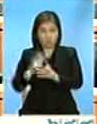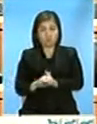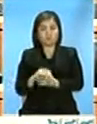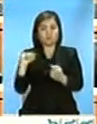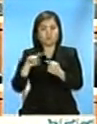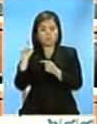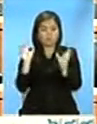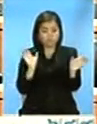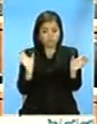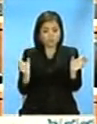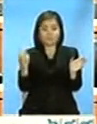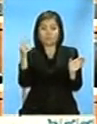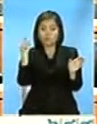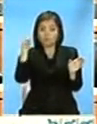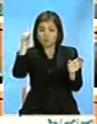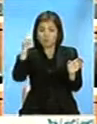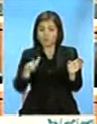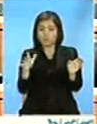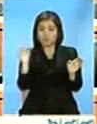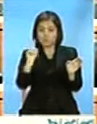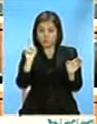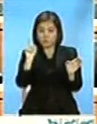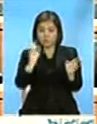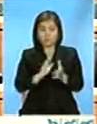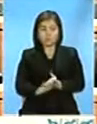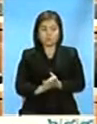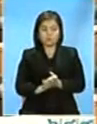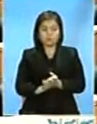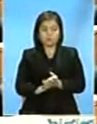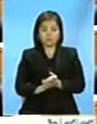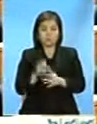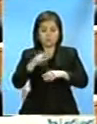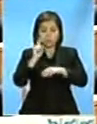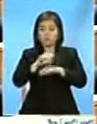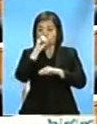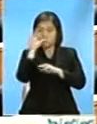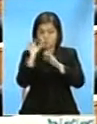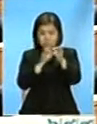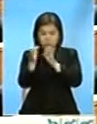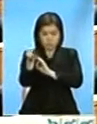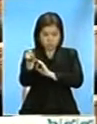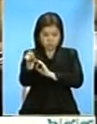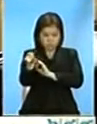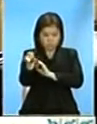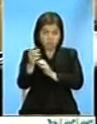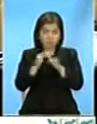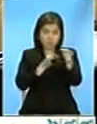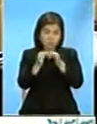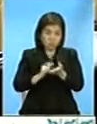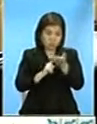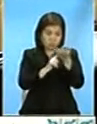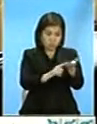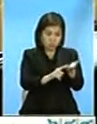ากสองข้างหรือไม ่ท่านบุญยอดนิดเดียวเพื่อความเข้าใจกันนะฮะท่านแปรยติไว้สงวน